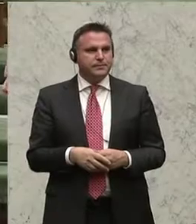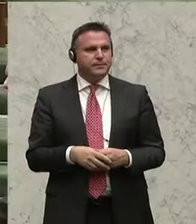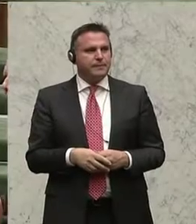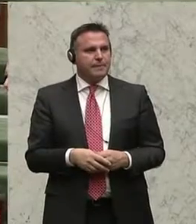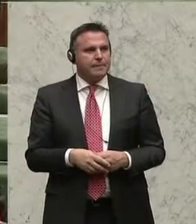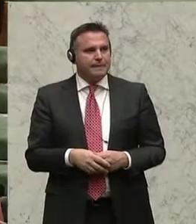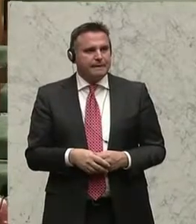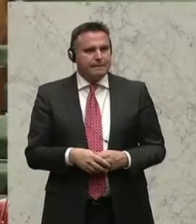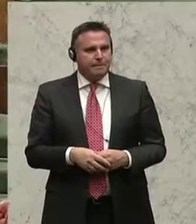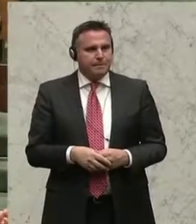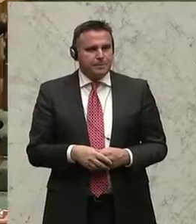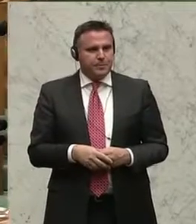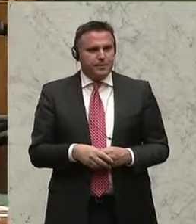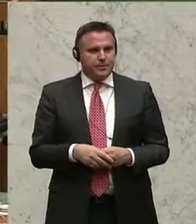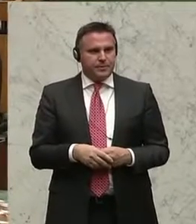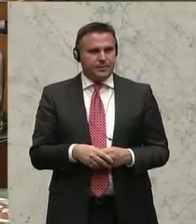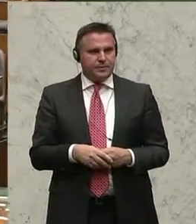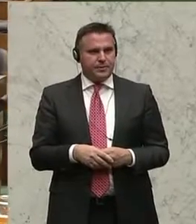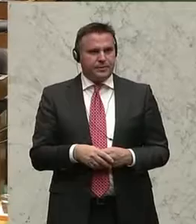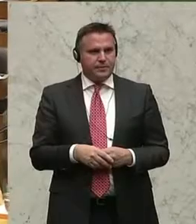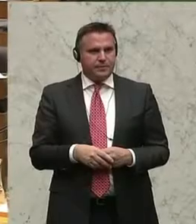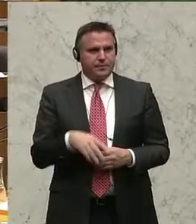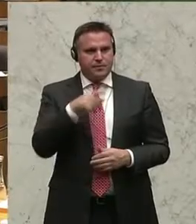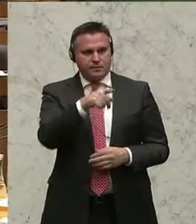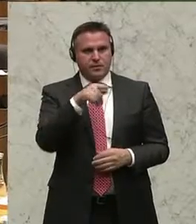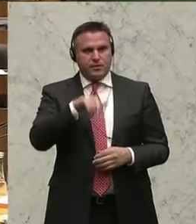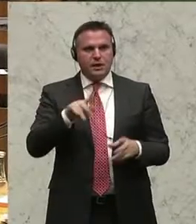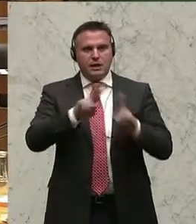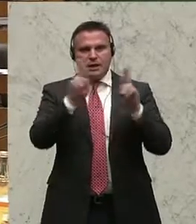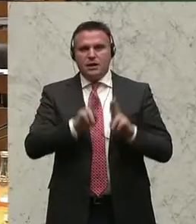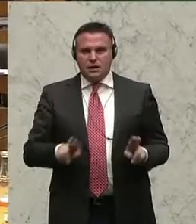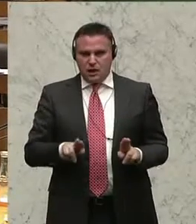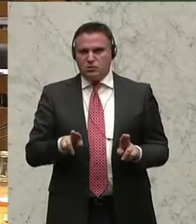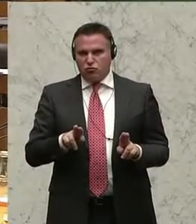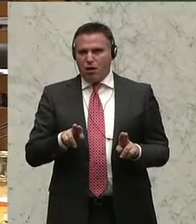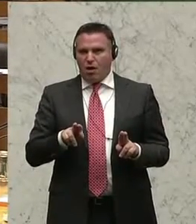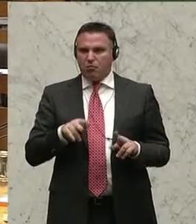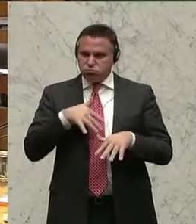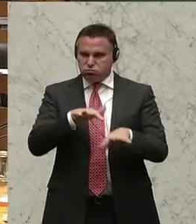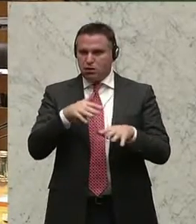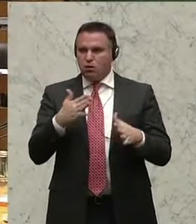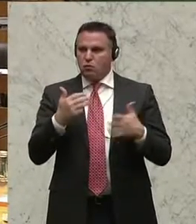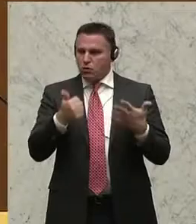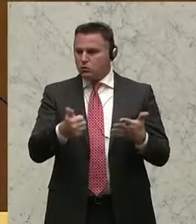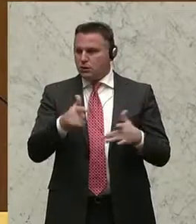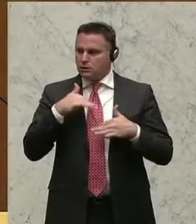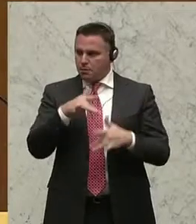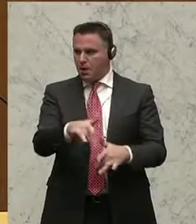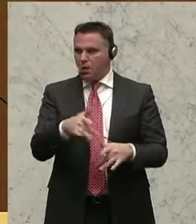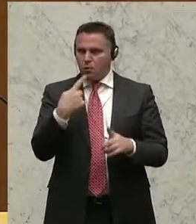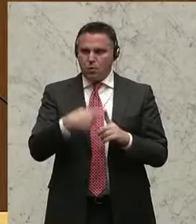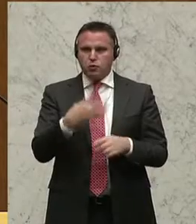Ich muss jetzt abkürzen, ich wollte eigentlich zu den internationalen Einsätzen etwas sagen. Wir haben 69 Millionen Euro eingestellt